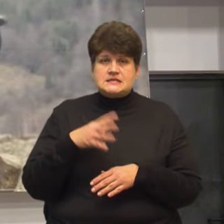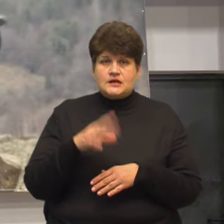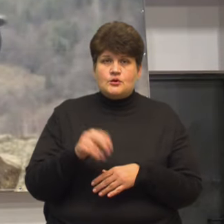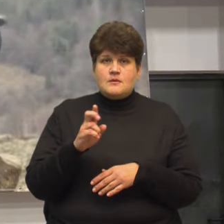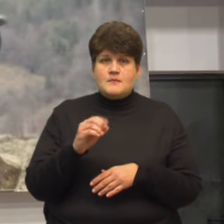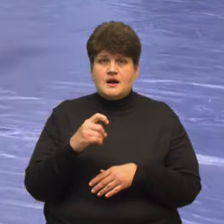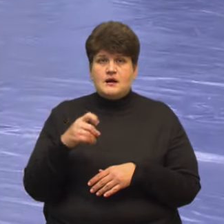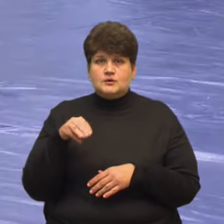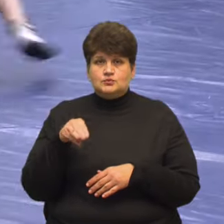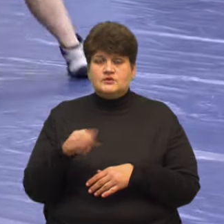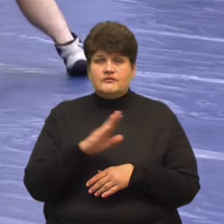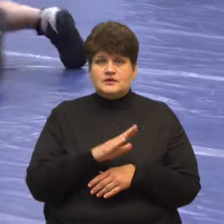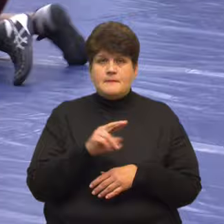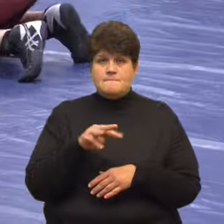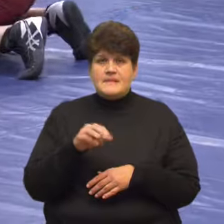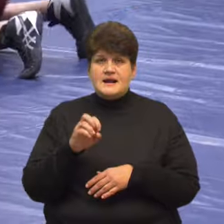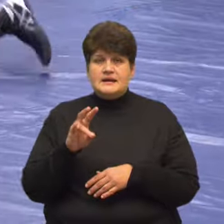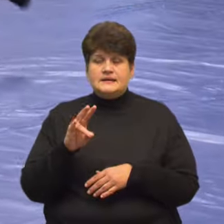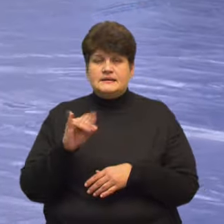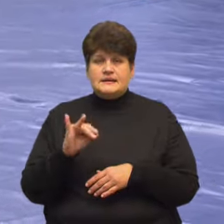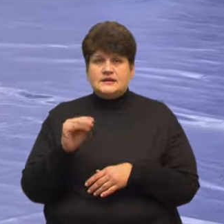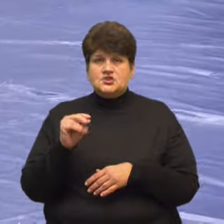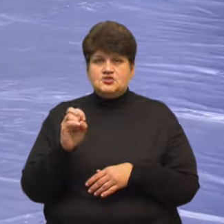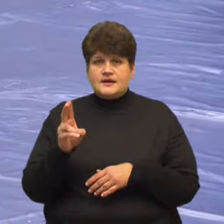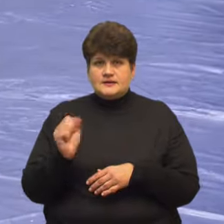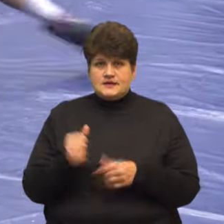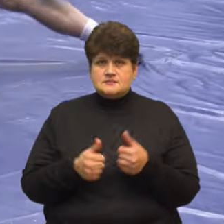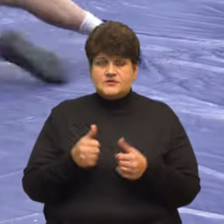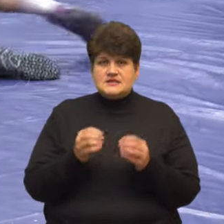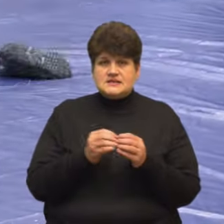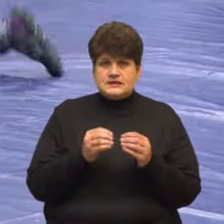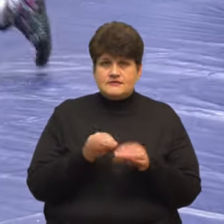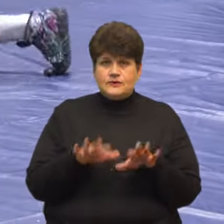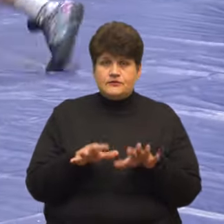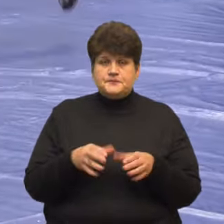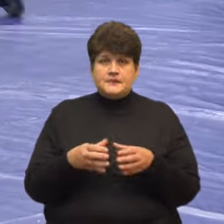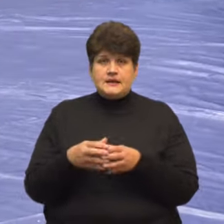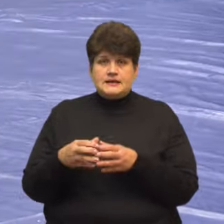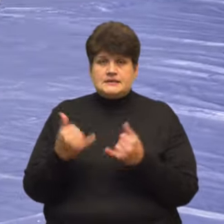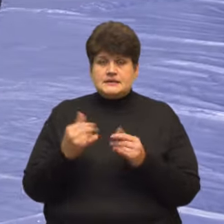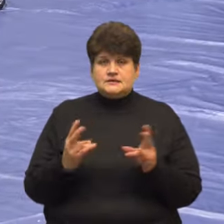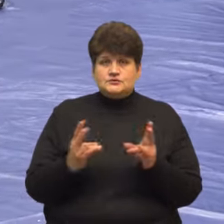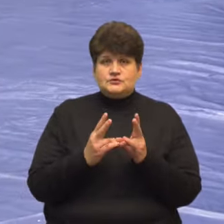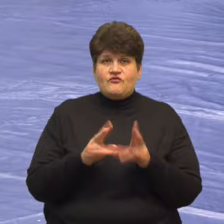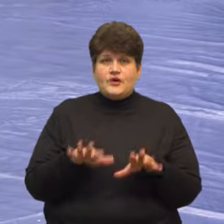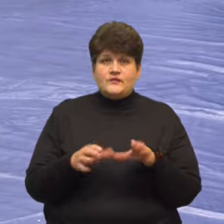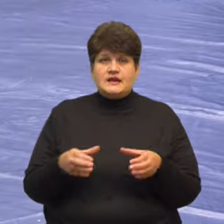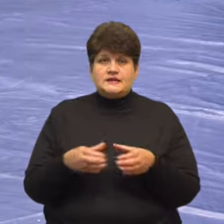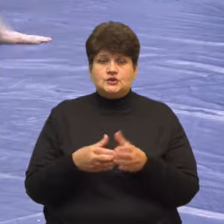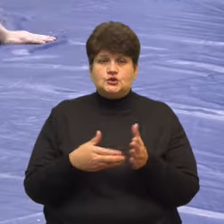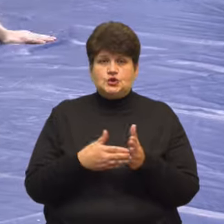Віктора Мельниченка змагаються спортсмени у 10ти вагових категоріях зараз відбувається сутичка у ваговій категорії до